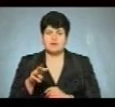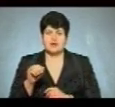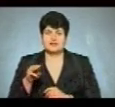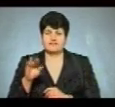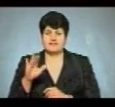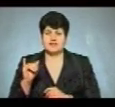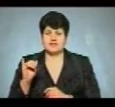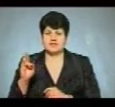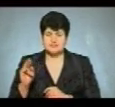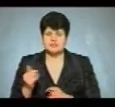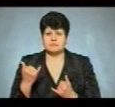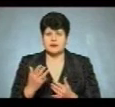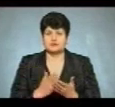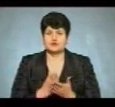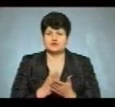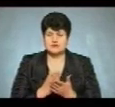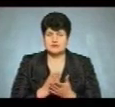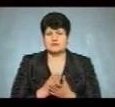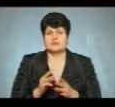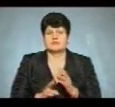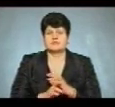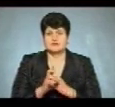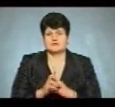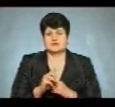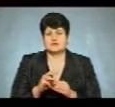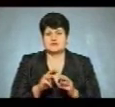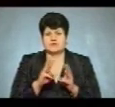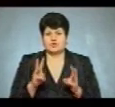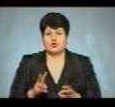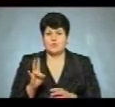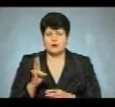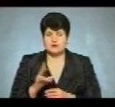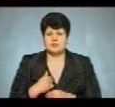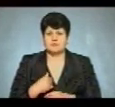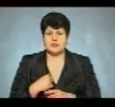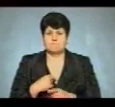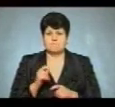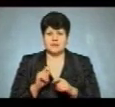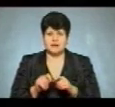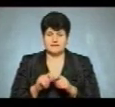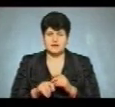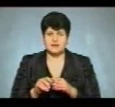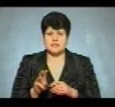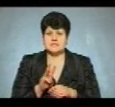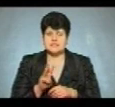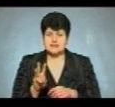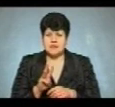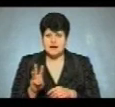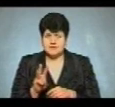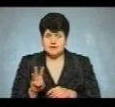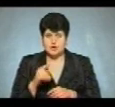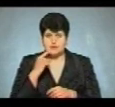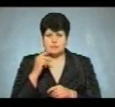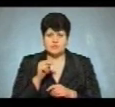розповів, що тепер служитиме і в храмі Святого Миколая, що у Гриньківцях. Ми перевірили сайти Російської православної церкви,